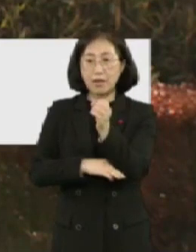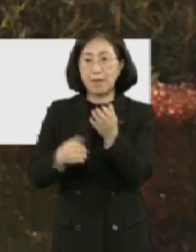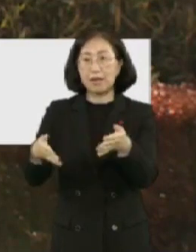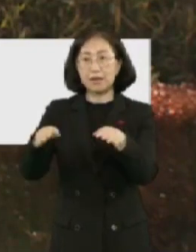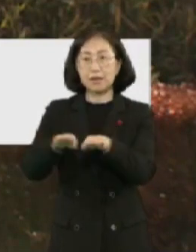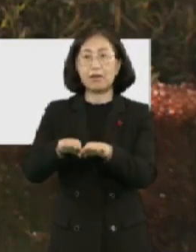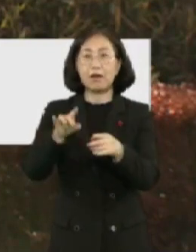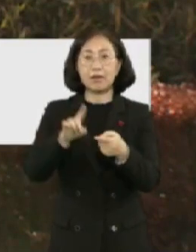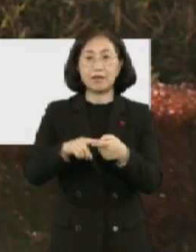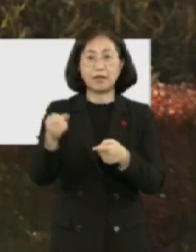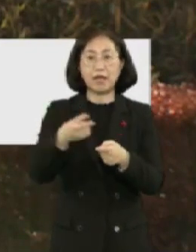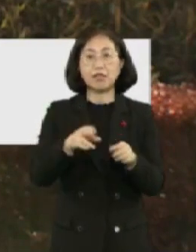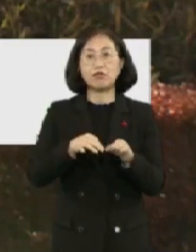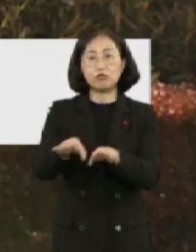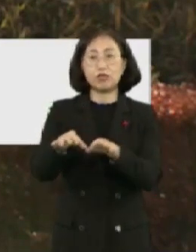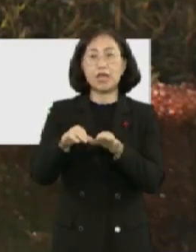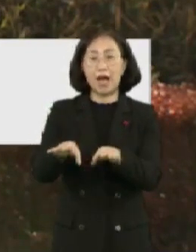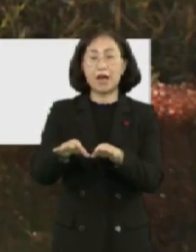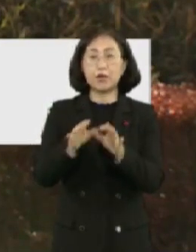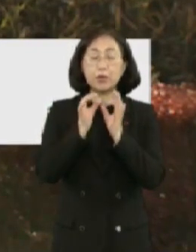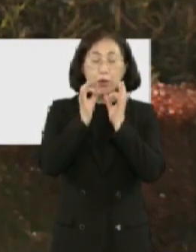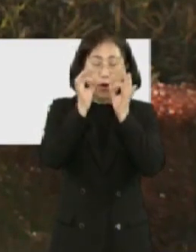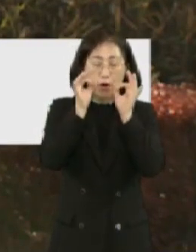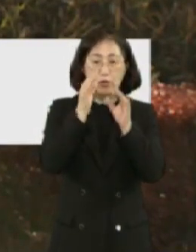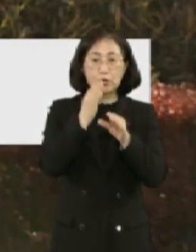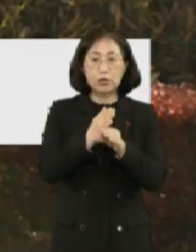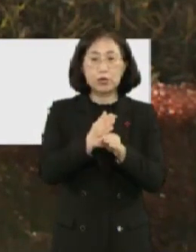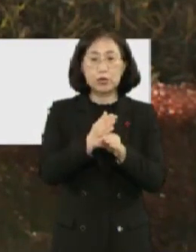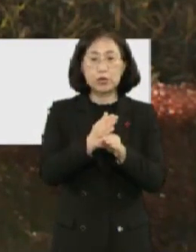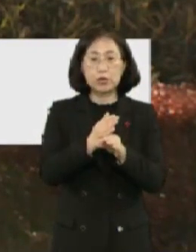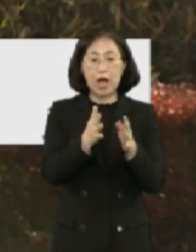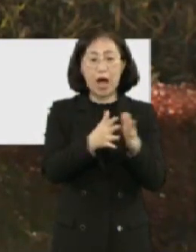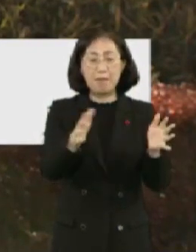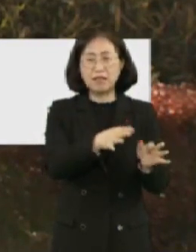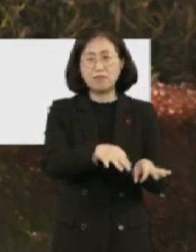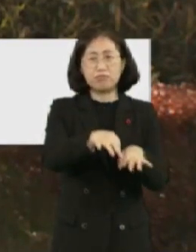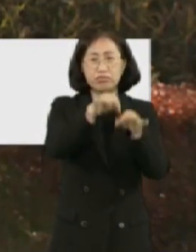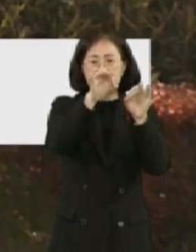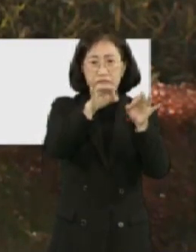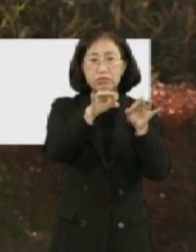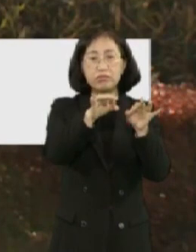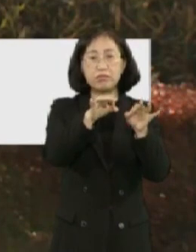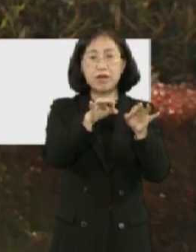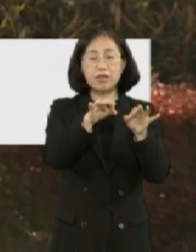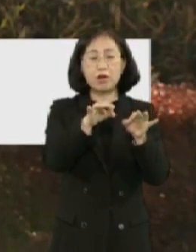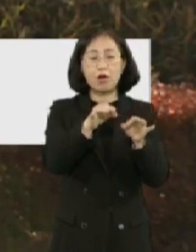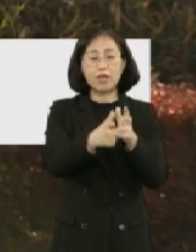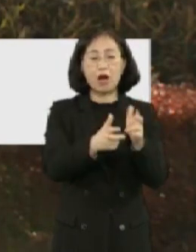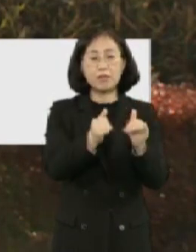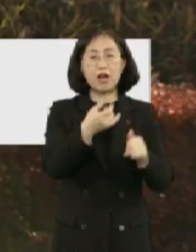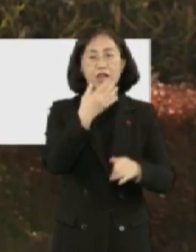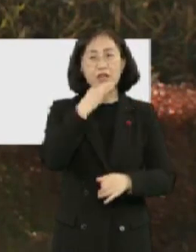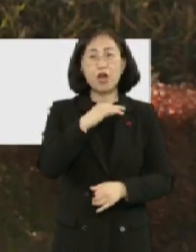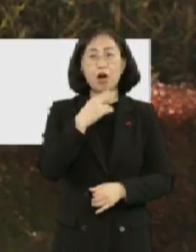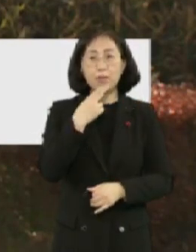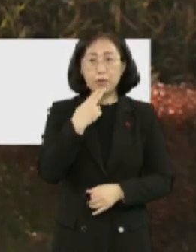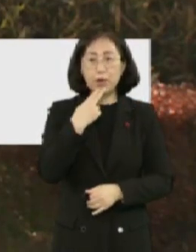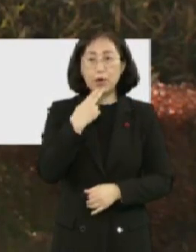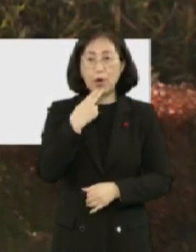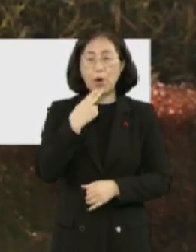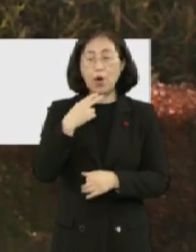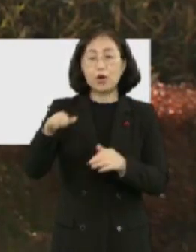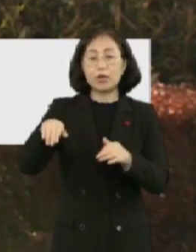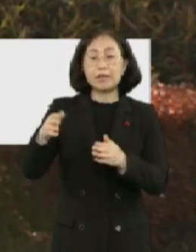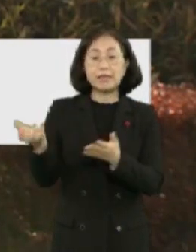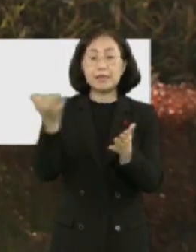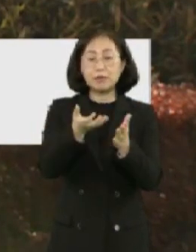대해서 재투자하는 것을 노력하고 있습니다. 고분양가가 되지 않도록, 그리고 입주민을 위한 주거 환경을 개선할